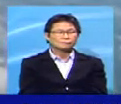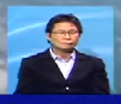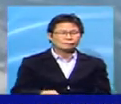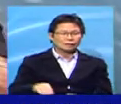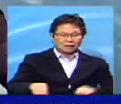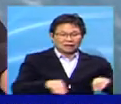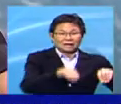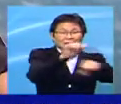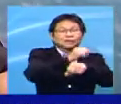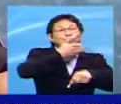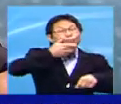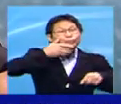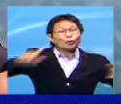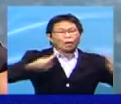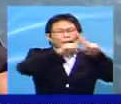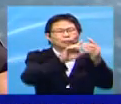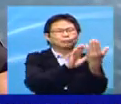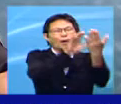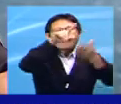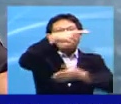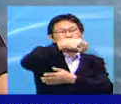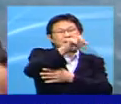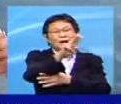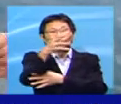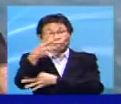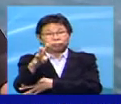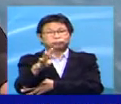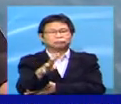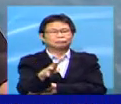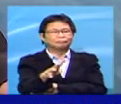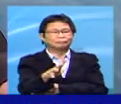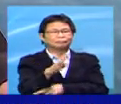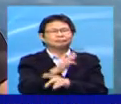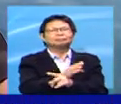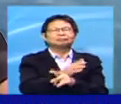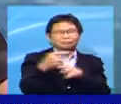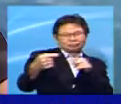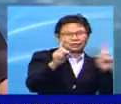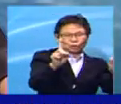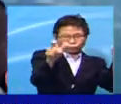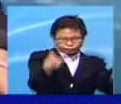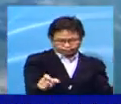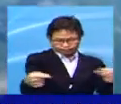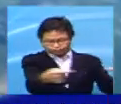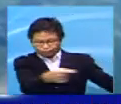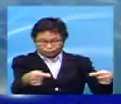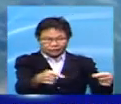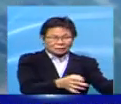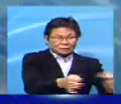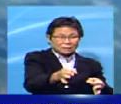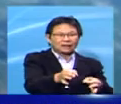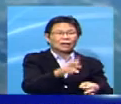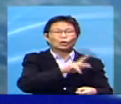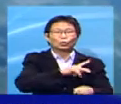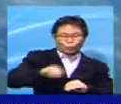Gerak Kerja Pemuda UMNO menghadapi pilihan raya umum ke-14 fokus kepada pertandingan satu lawan satu. Jelas Ketua Pergerakan